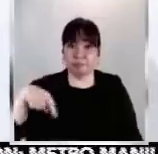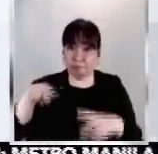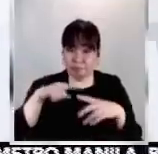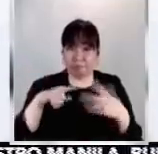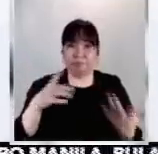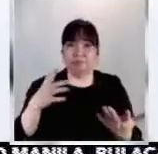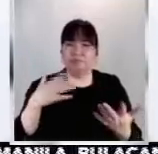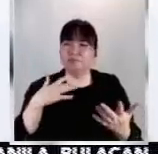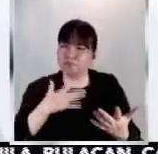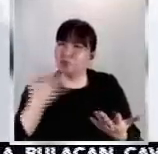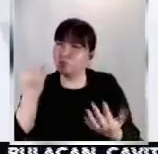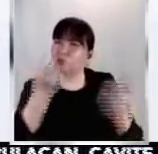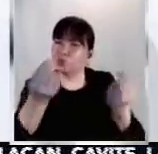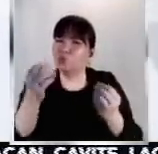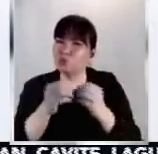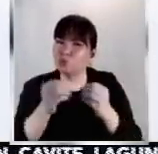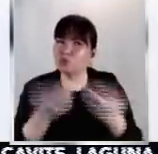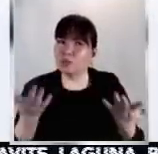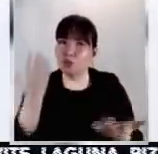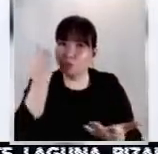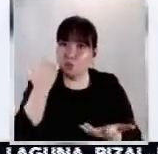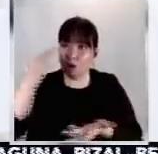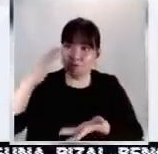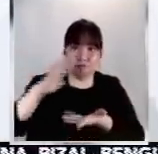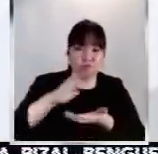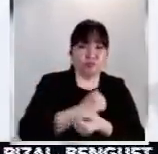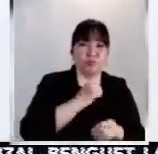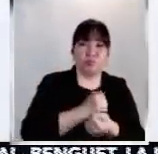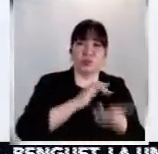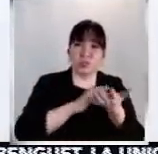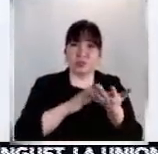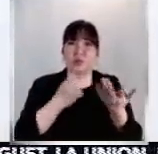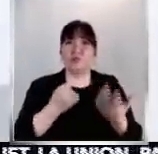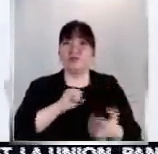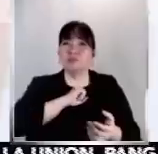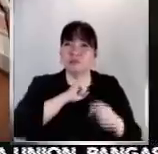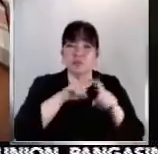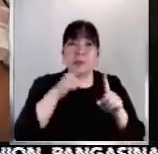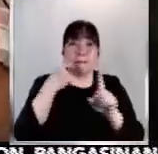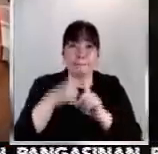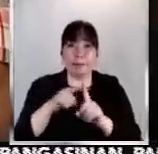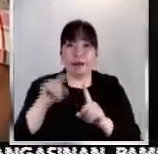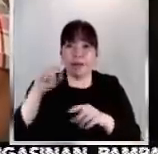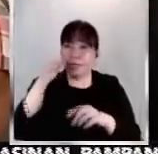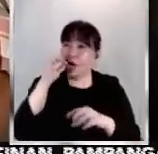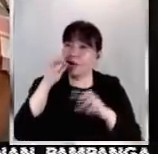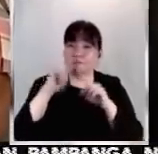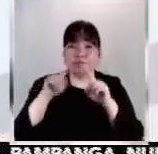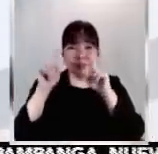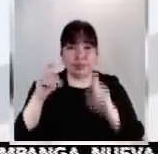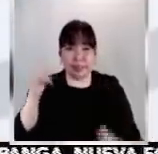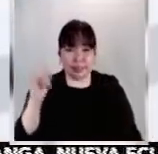ng supply ng mga gamot na kailangan para sa mga sintomas ng COVID pati na antigen testing kits. Si Senate President Tito